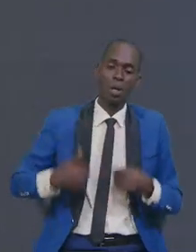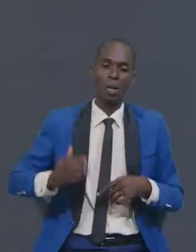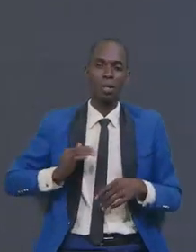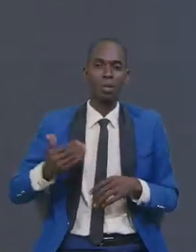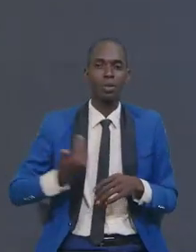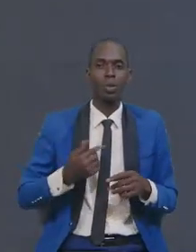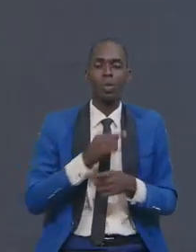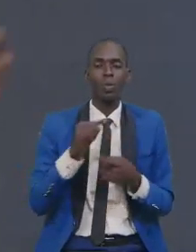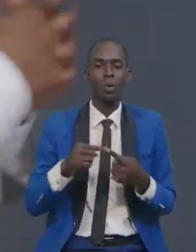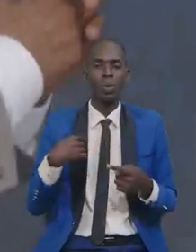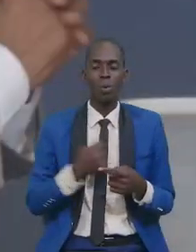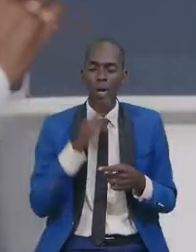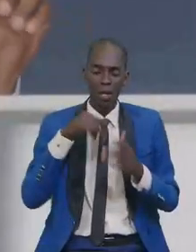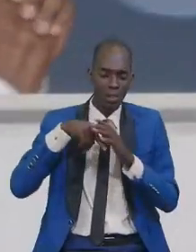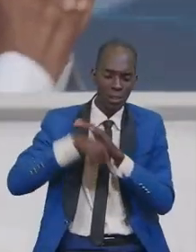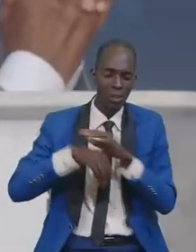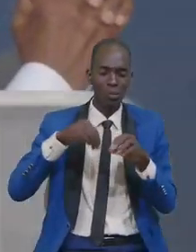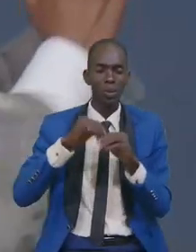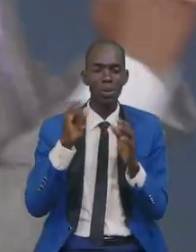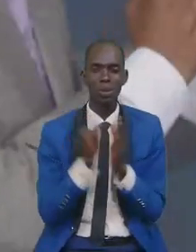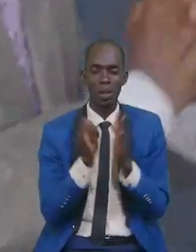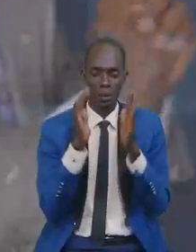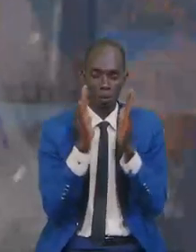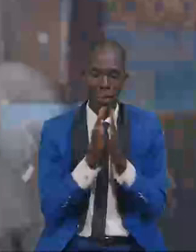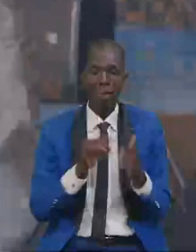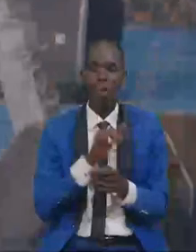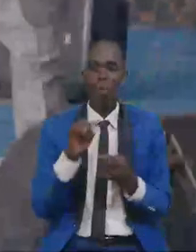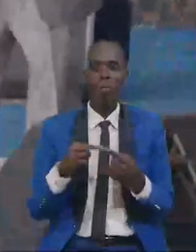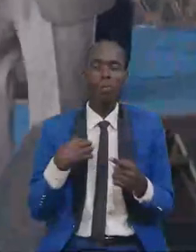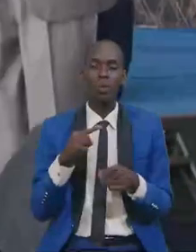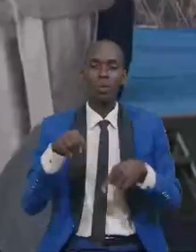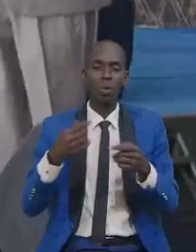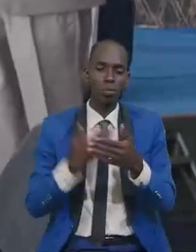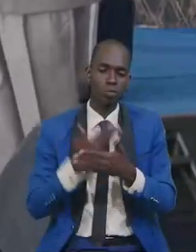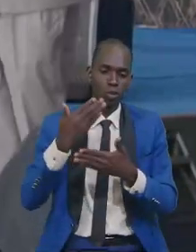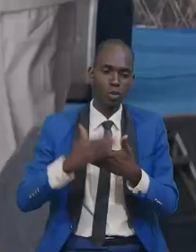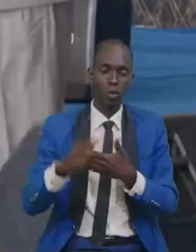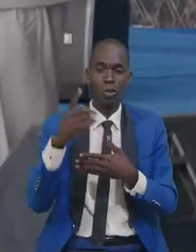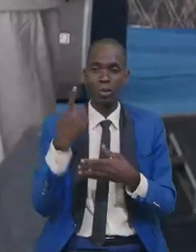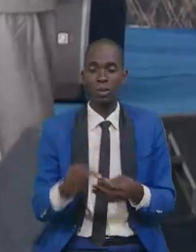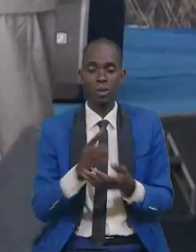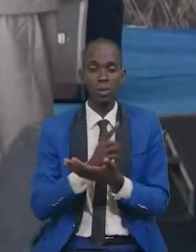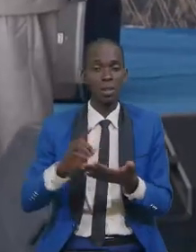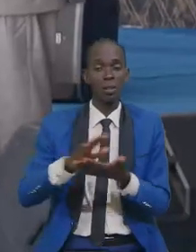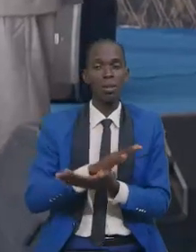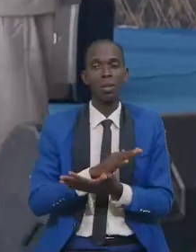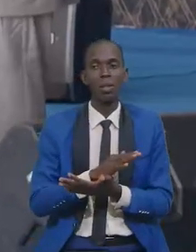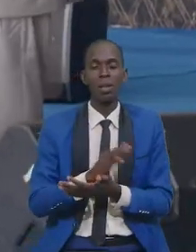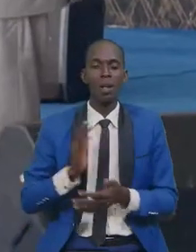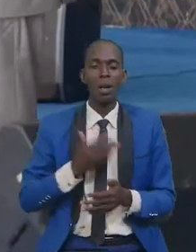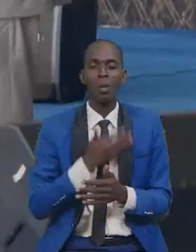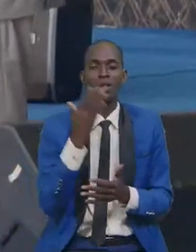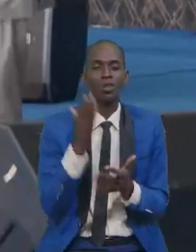notre âme, quand nous sommes profonds dans cette prière et quand nous allons au-delà du surnaturel,